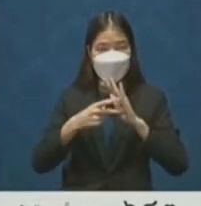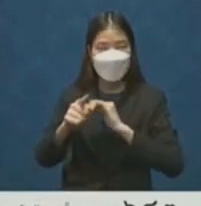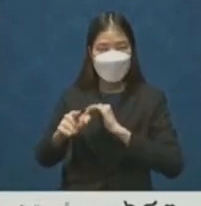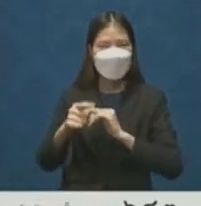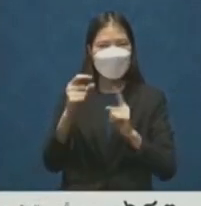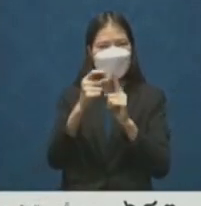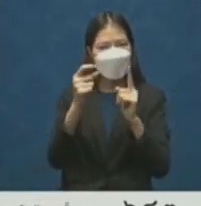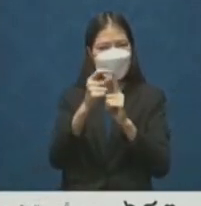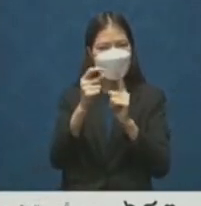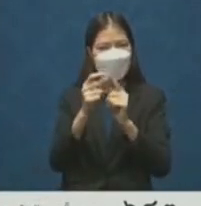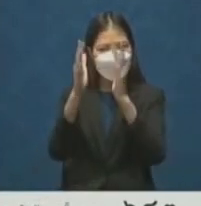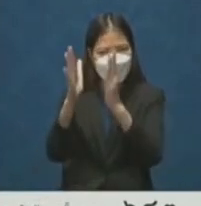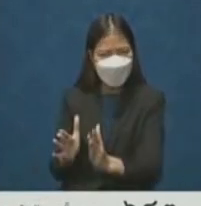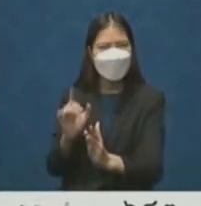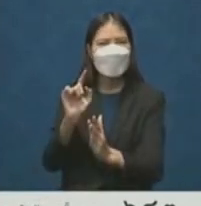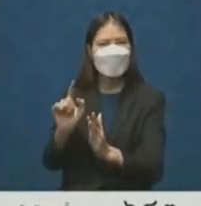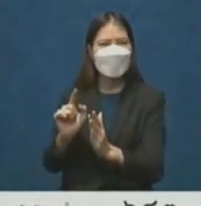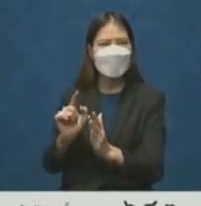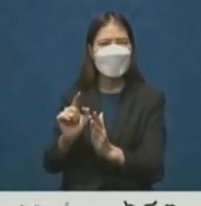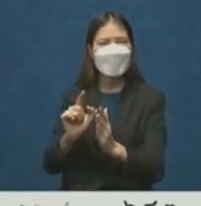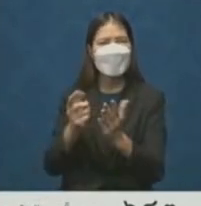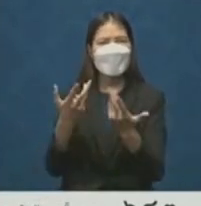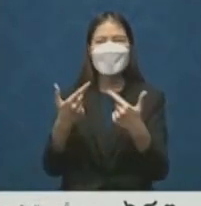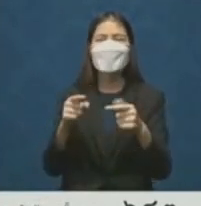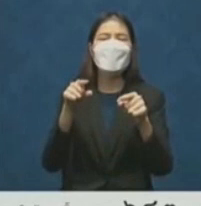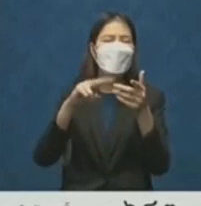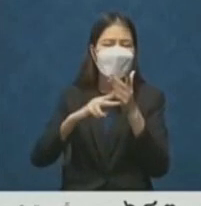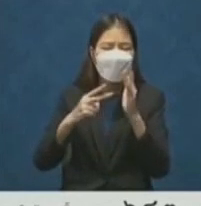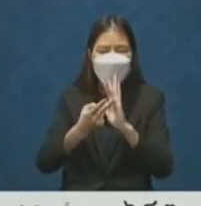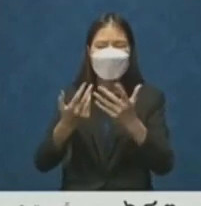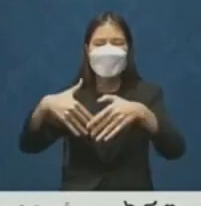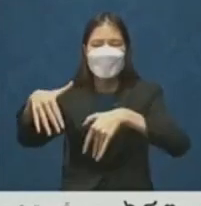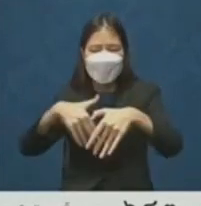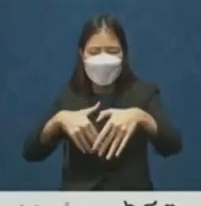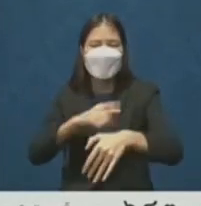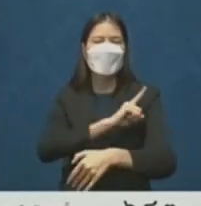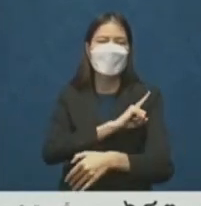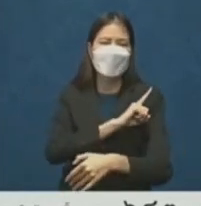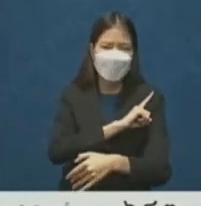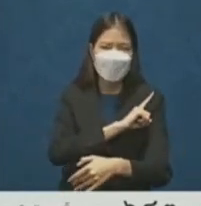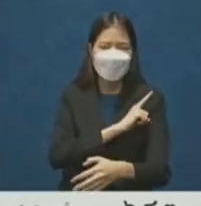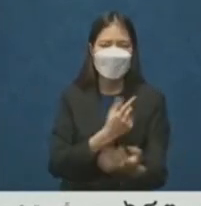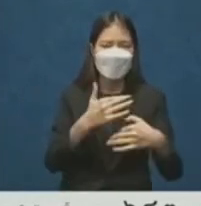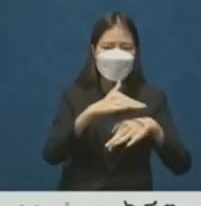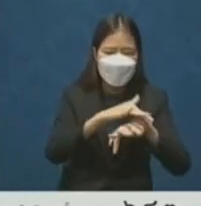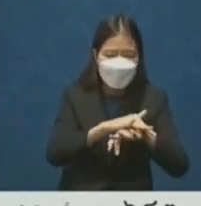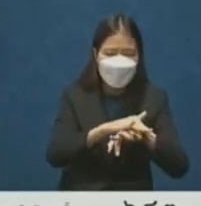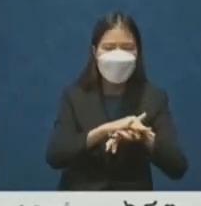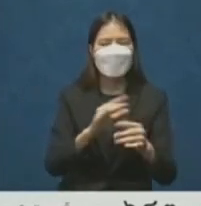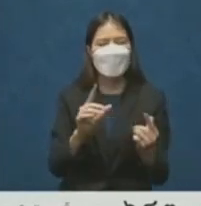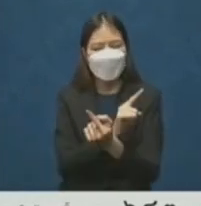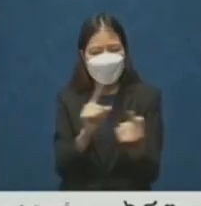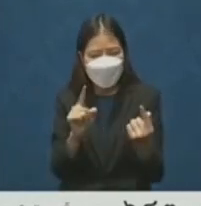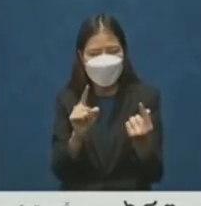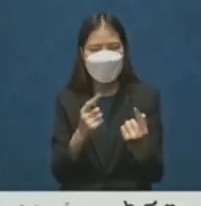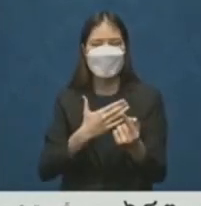ความหมายของความว่าเป็นพลเมืองที่ท่านเติมเข้าไปเนี่ยพลเมืองก็คือประชาชนที่มีความรับผิดชอบต่อส่วนรวมต่อสังค